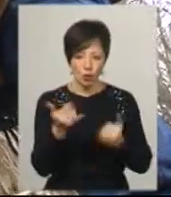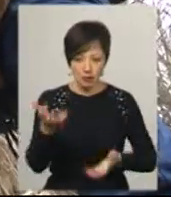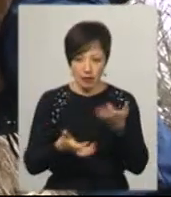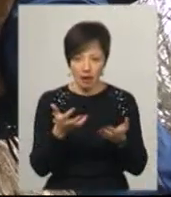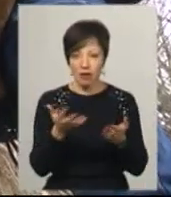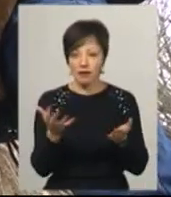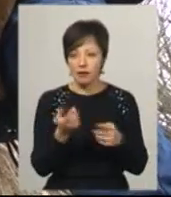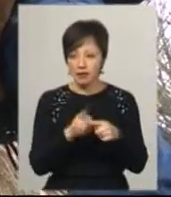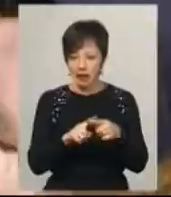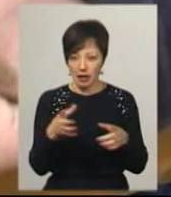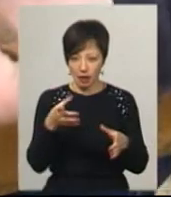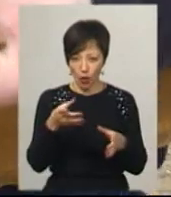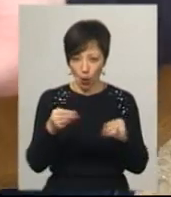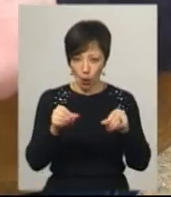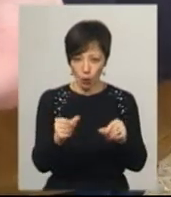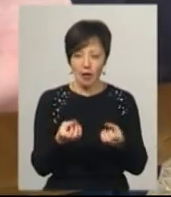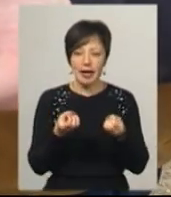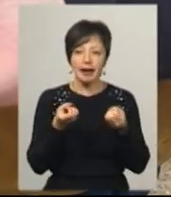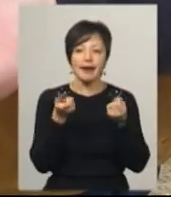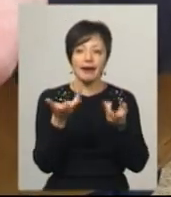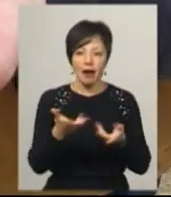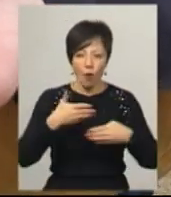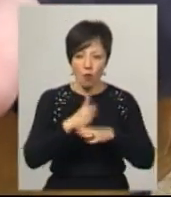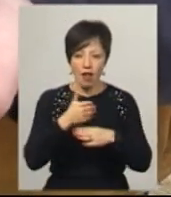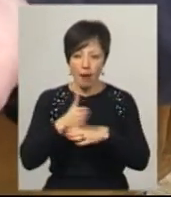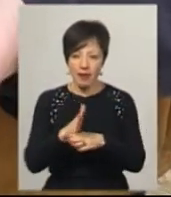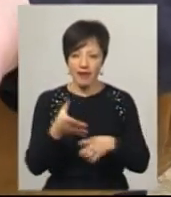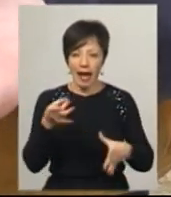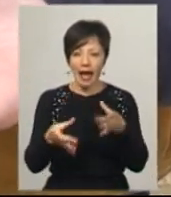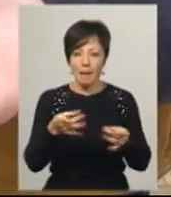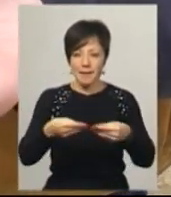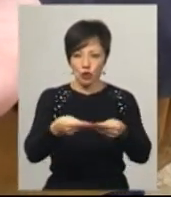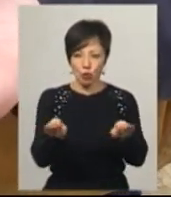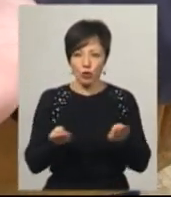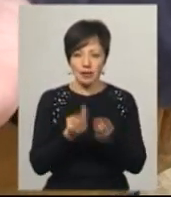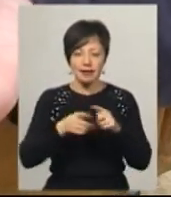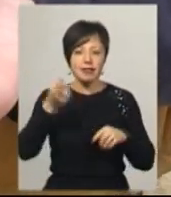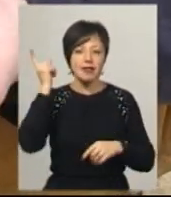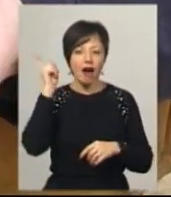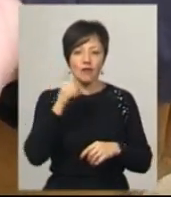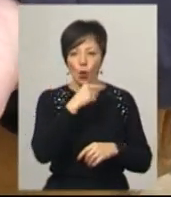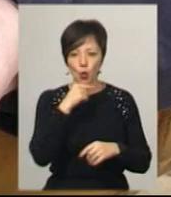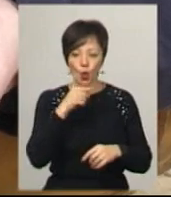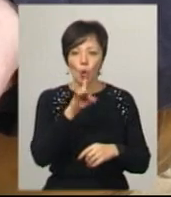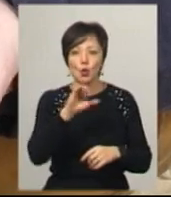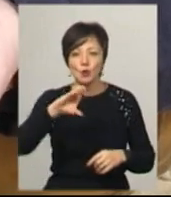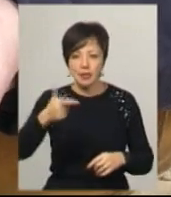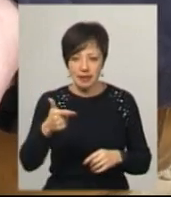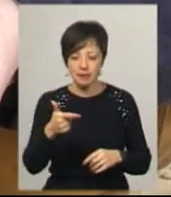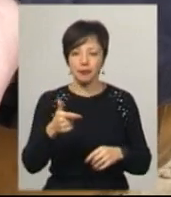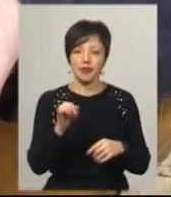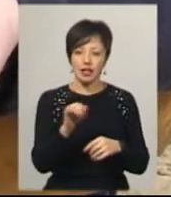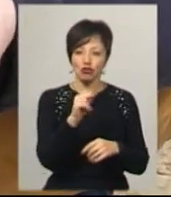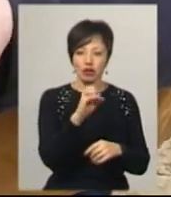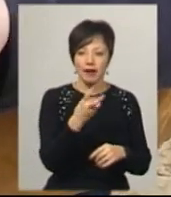археолог витяг з глинистого ґрунту кілька уламків керамічного посуду. Це давньоруська кераміка, поодинокі фрагменти черніхівської кераміки і